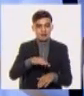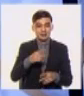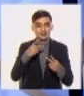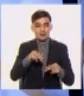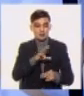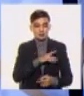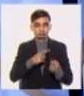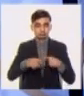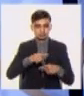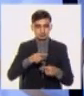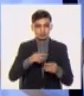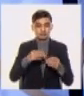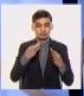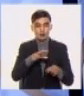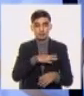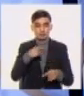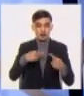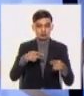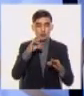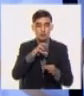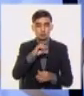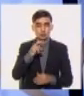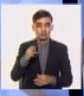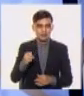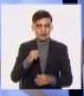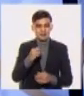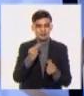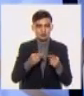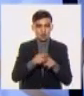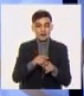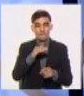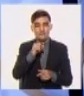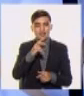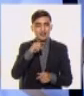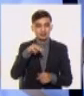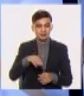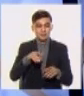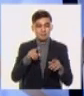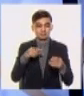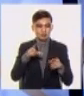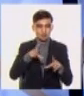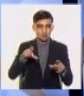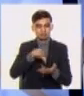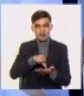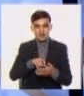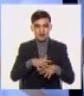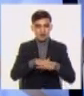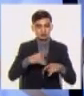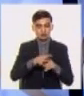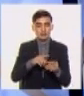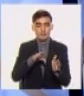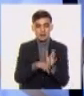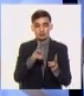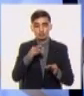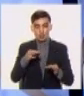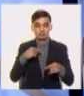где возобновились матчи Бундеслиги. Правда, пока без фанатов на трибунах. Ангела Меркель одобрила проведение